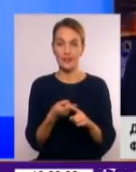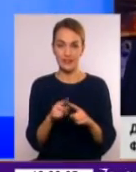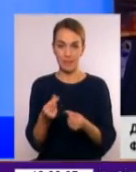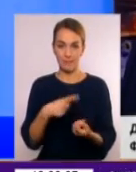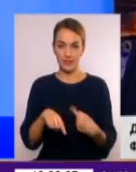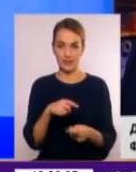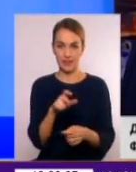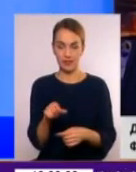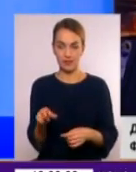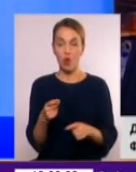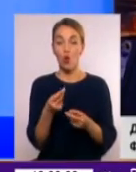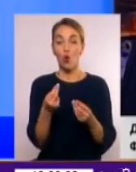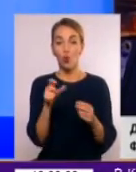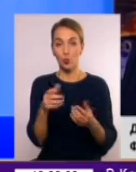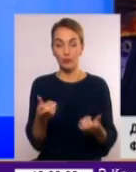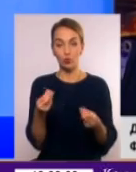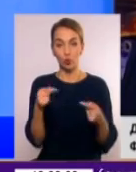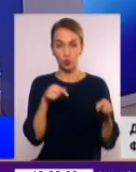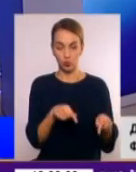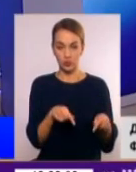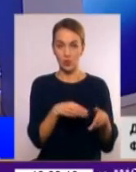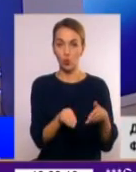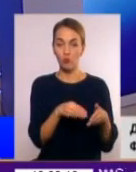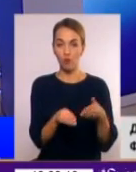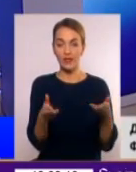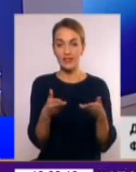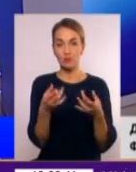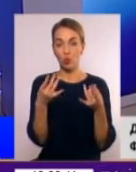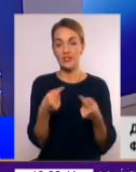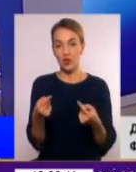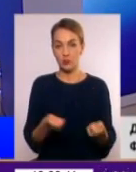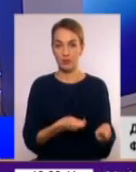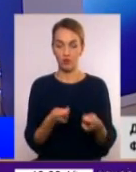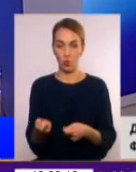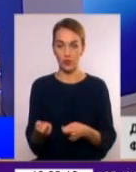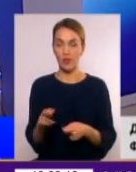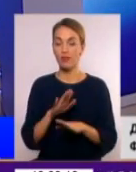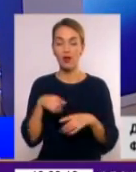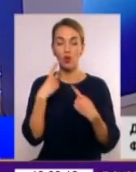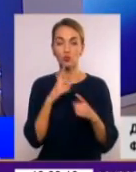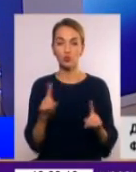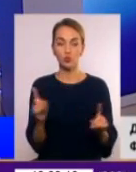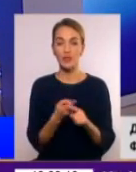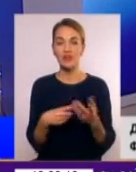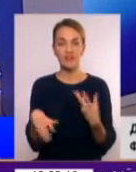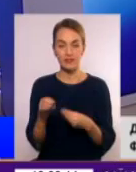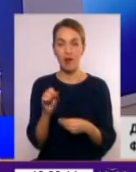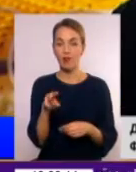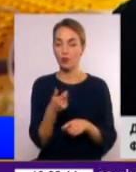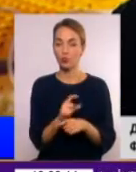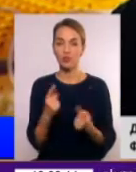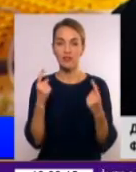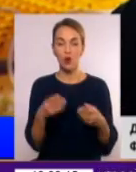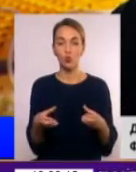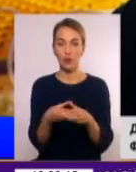Люди беруть гроші тут, закуповують якісь прості речі і привозять. Я не кажу, що це всі, але дуже велика